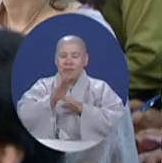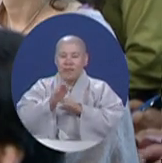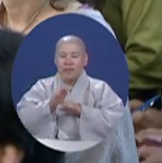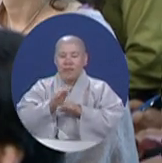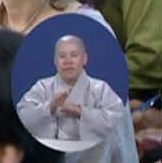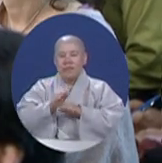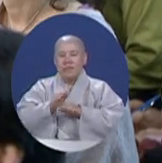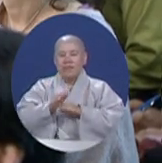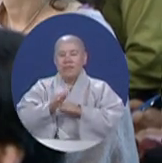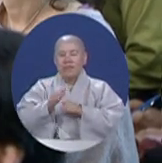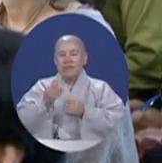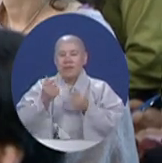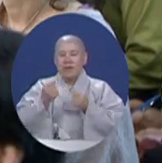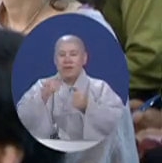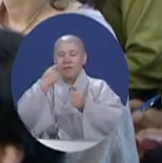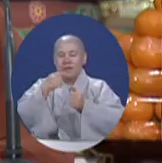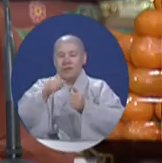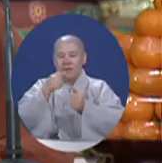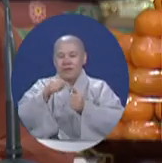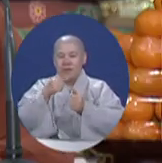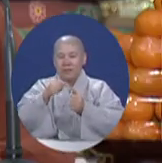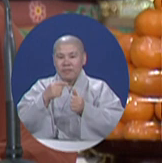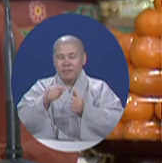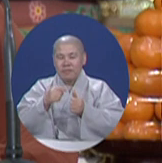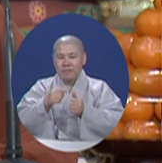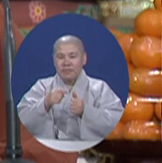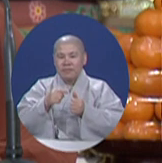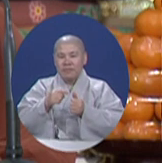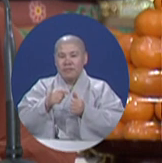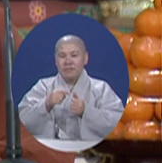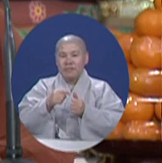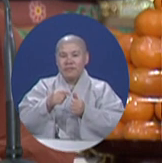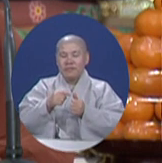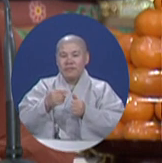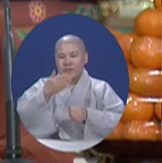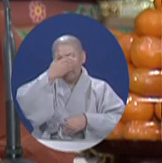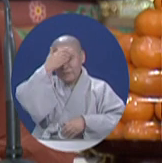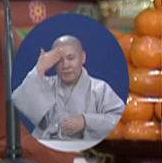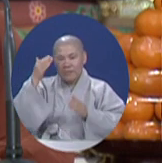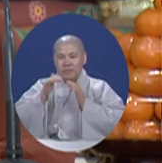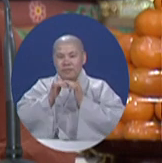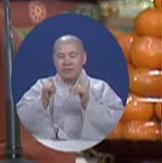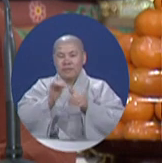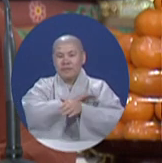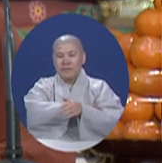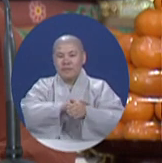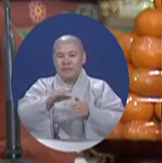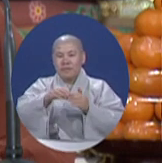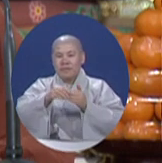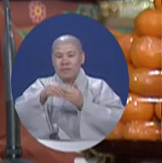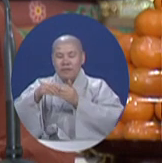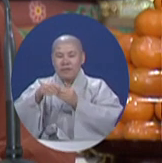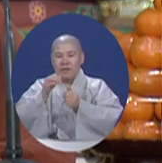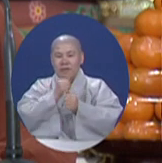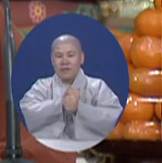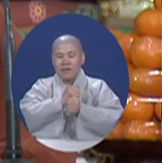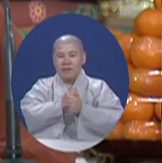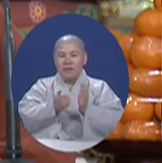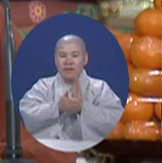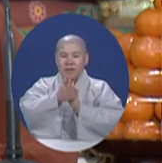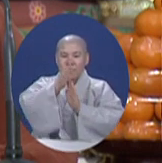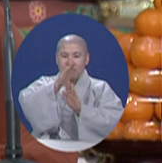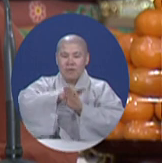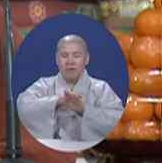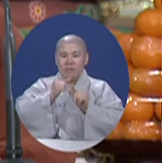그런 가르침은 그게 이 젊은 사람들을 잘 인도하고자 하는 그런 자비심이